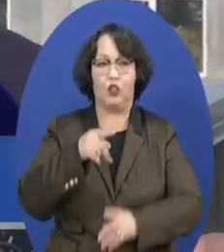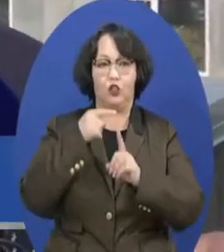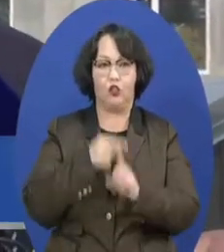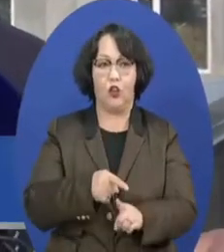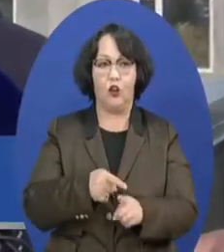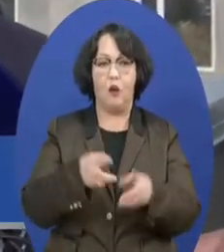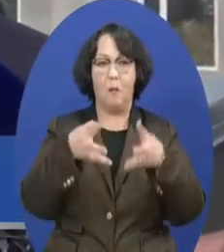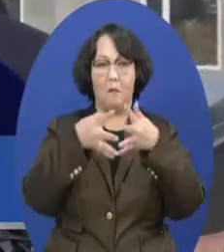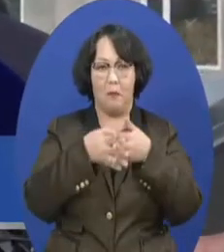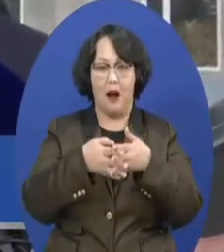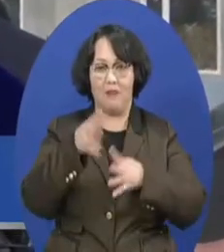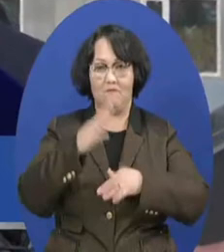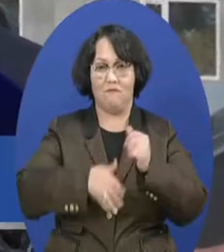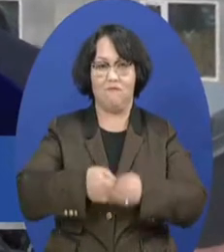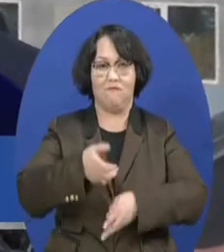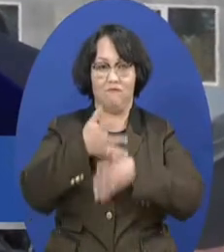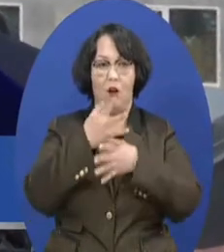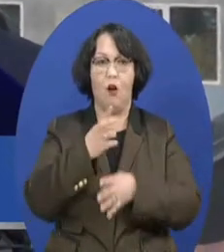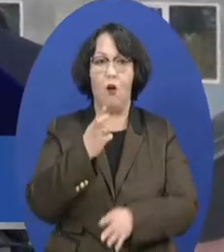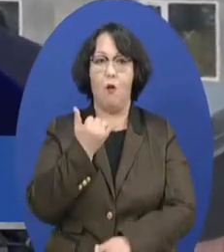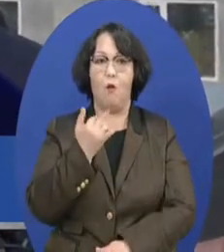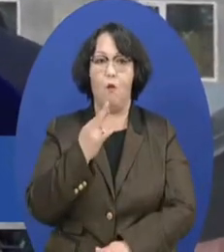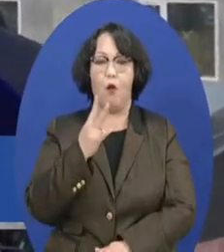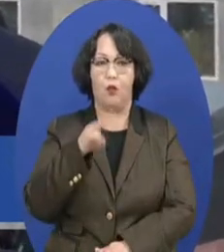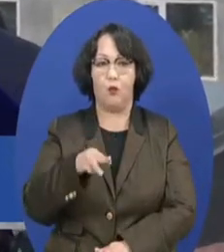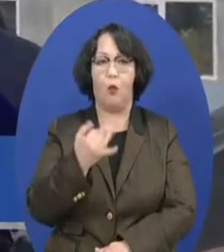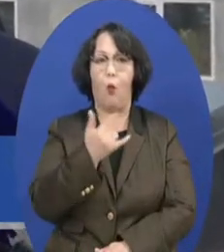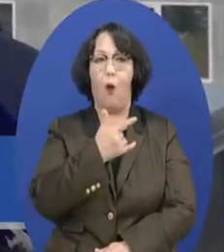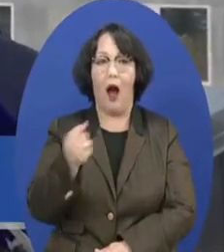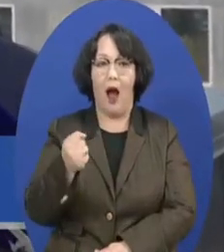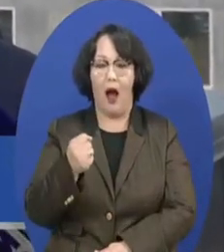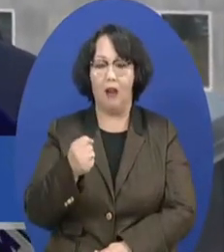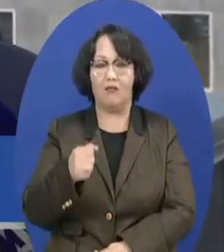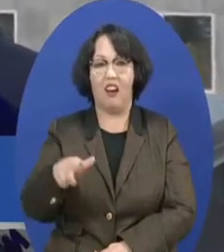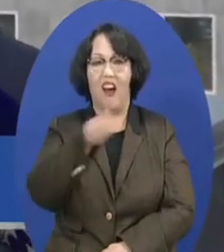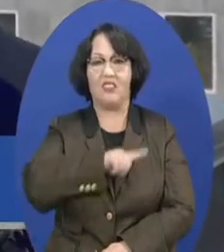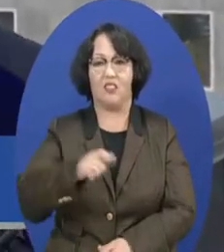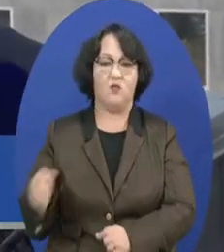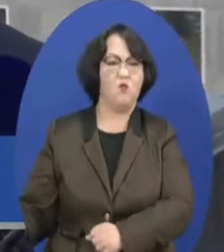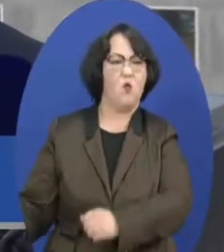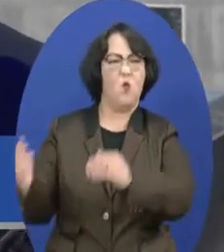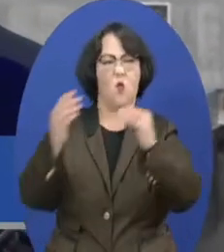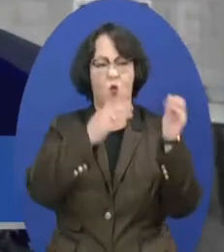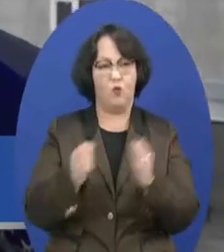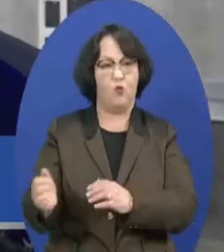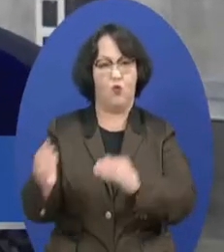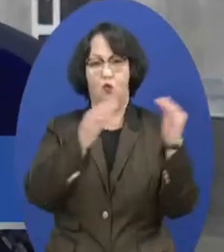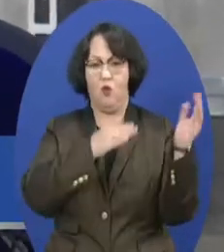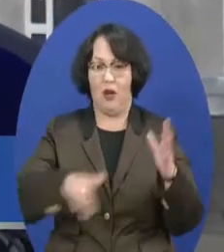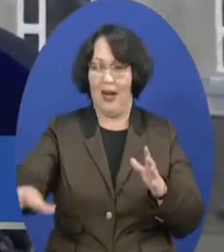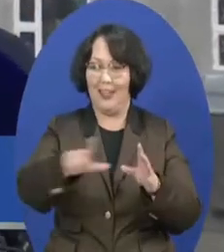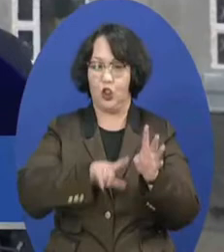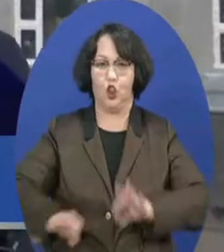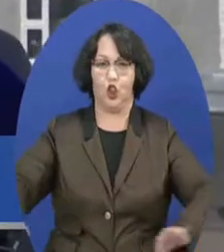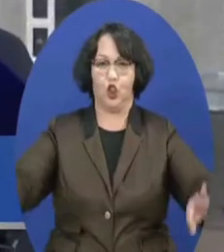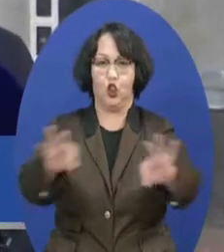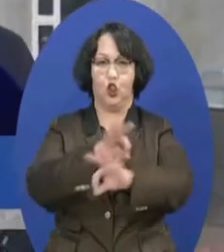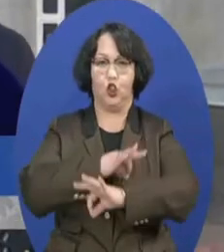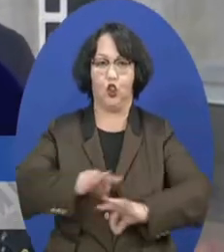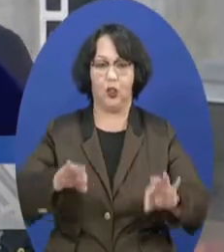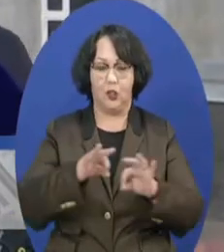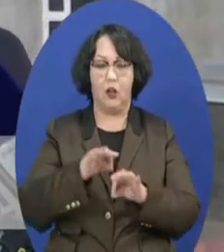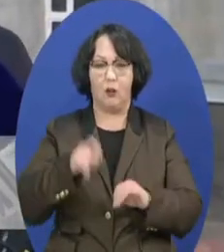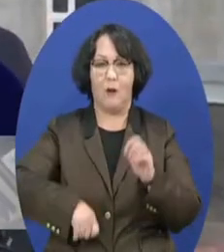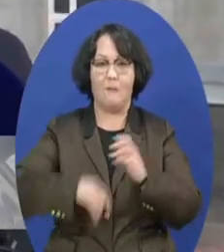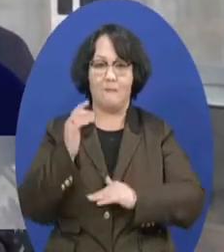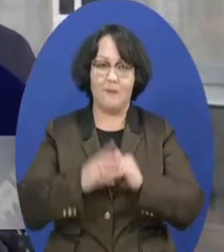энэ айлууд маань буян тухай цогцлбор руу одоо шилжиж орж газраа чөлөөлсөн байна. За мөн одоо энэ ойр орчим үеийн төвд